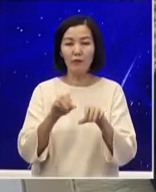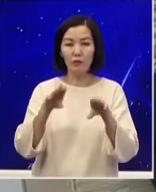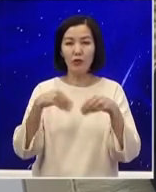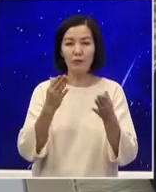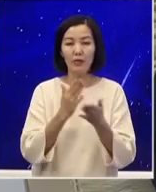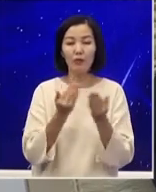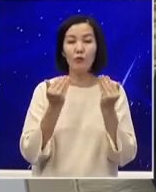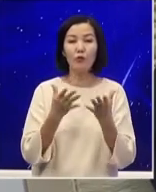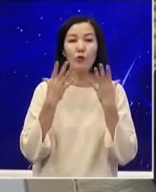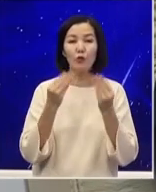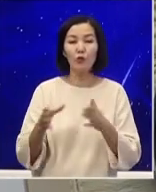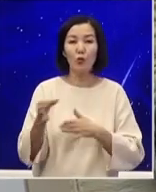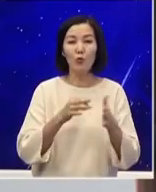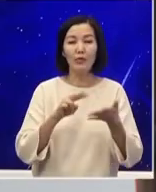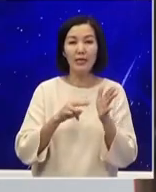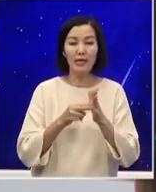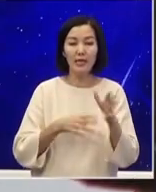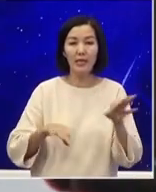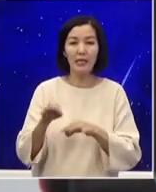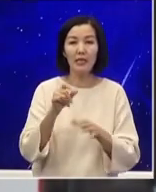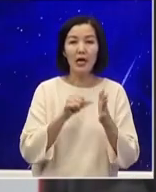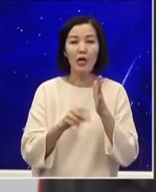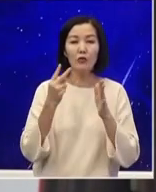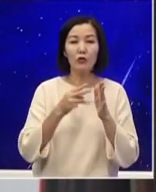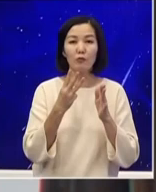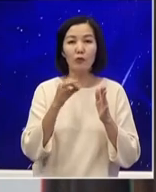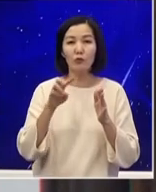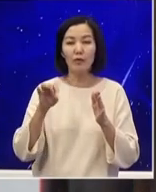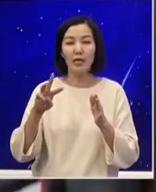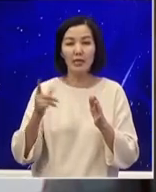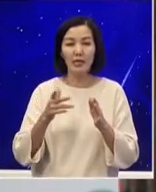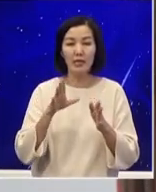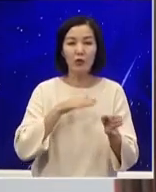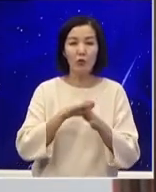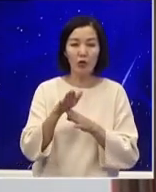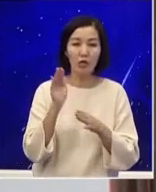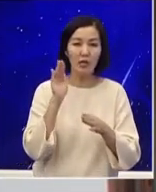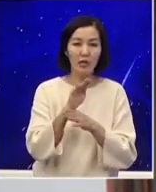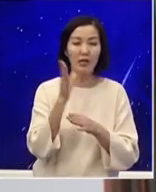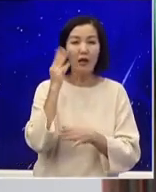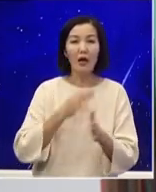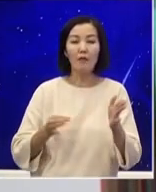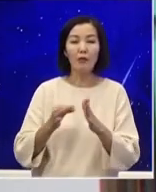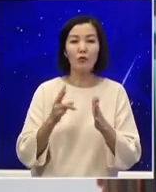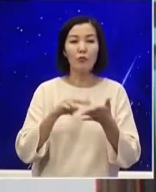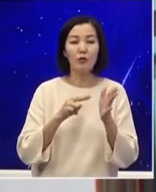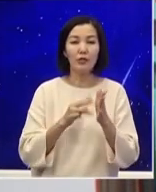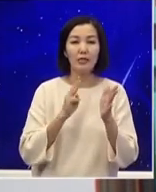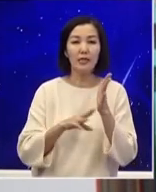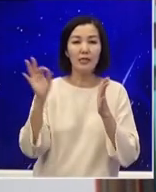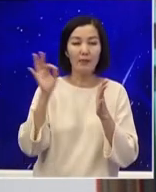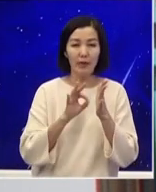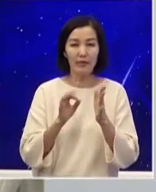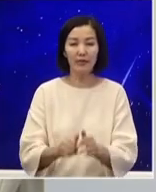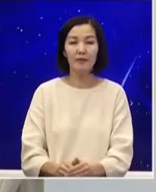береді. Бүгінгі күні облыс картасы 623 миллиард теңге сомаға толтырылған. Бұл Алматы облысы бюджетінің